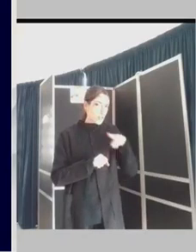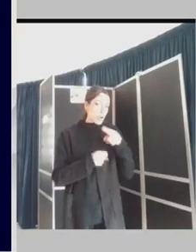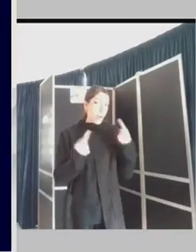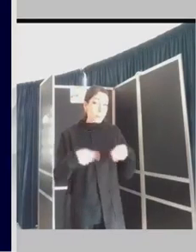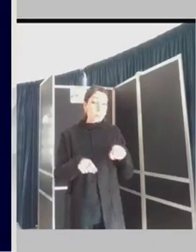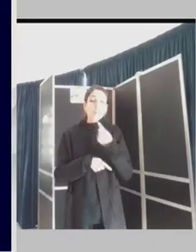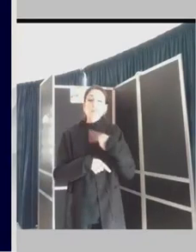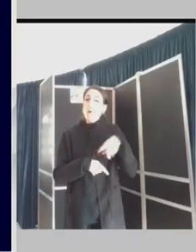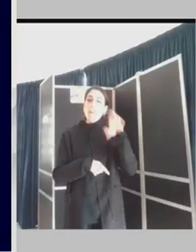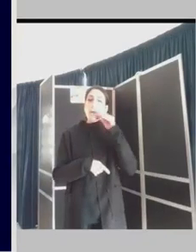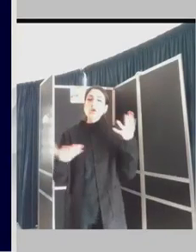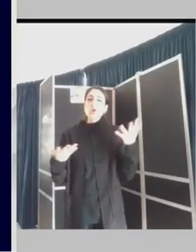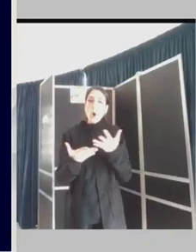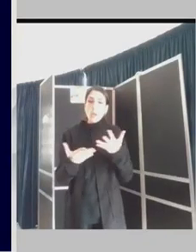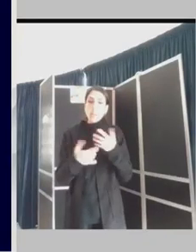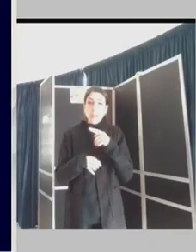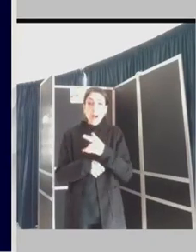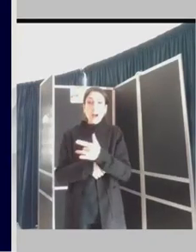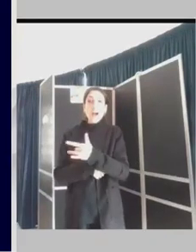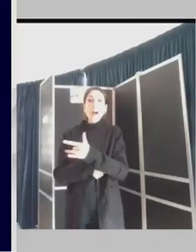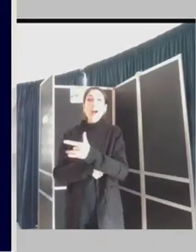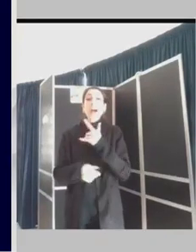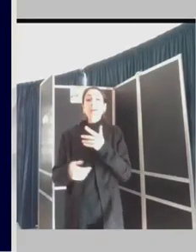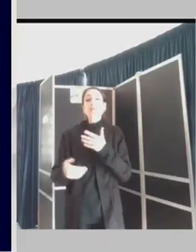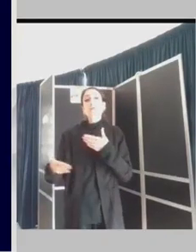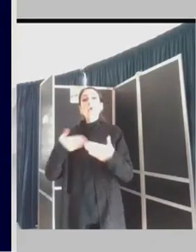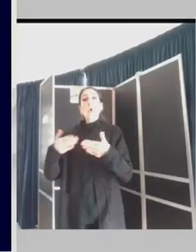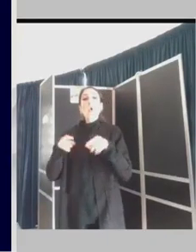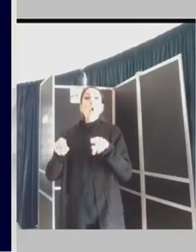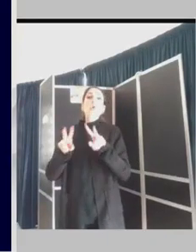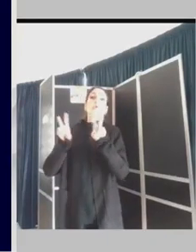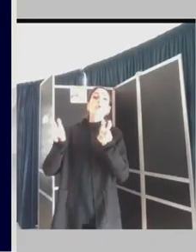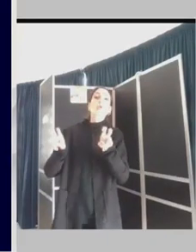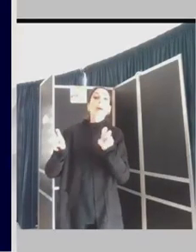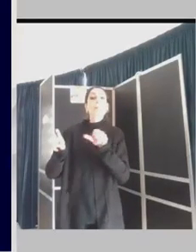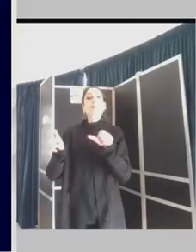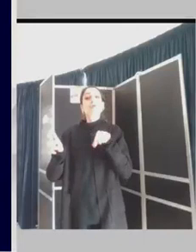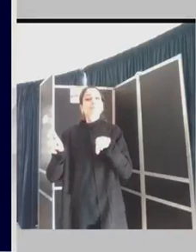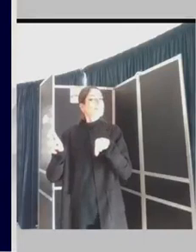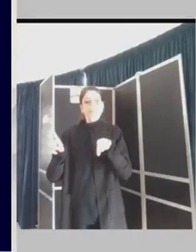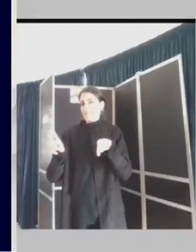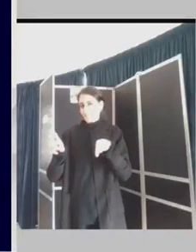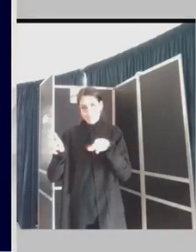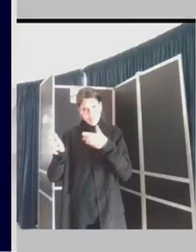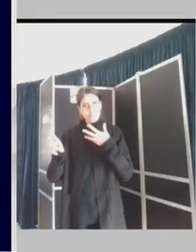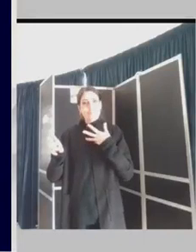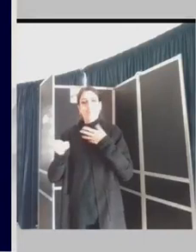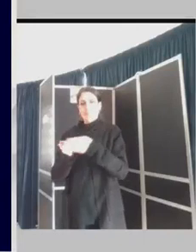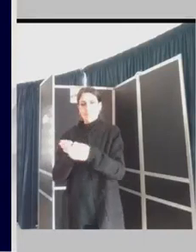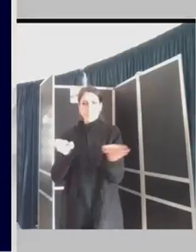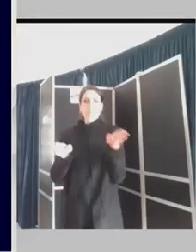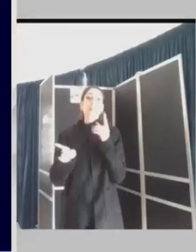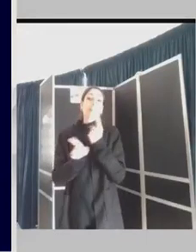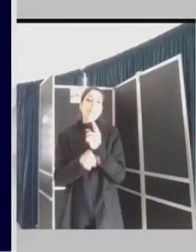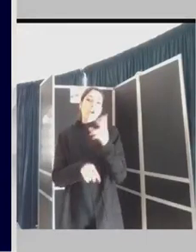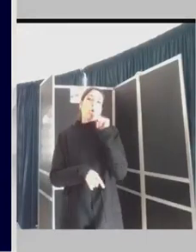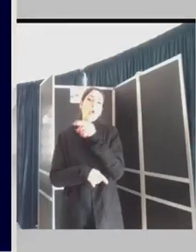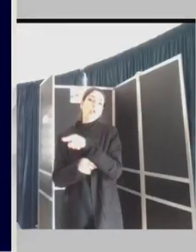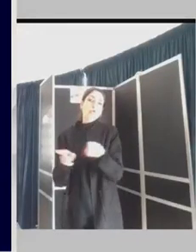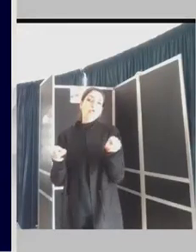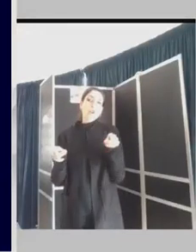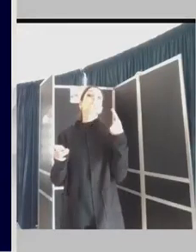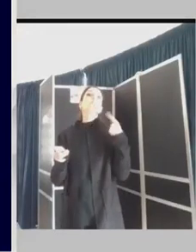quindi a livello politico questo è quello che mi aspetterei e questo è quello che personalmente credo la Commissione continuerà a perseguire fortemente, sicuramente lo